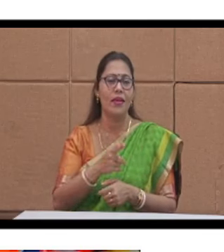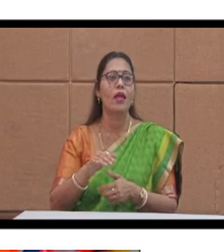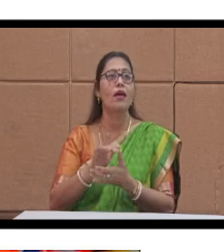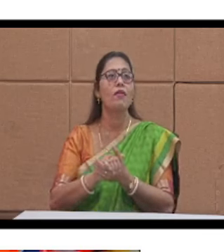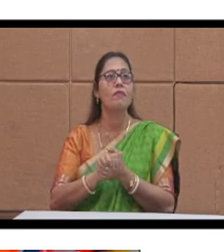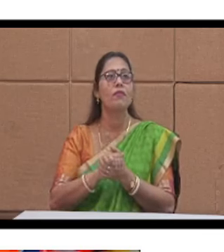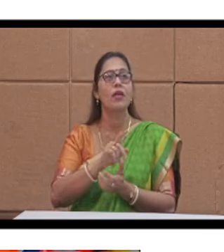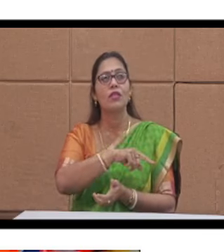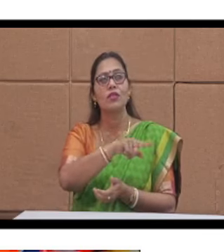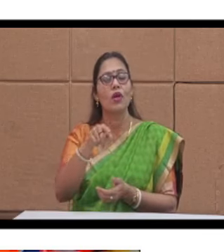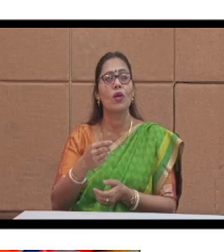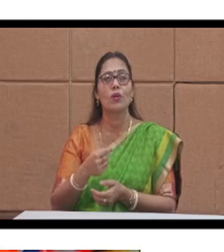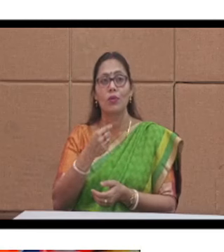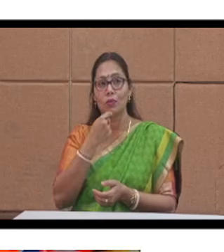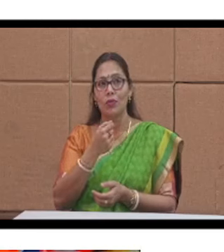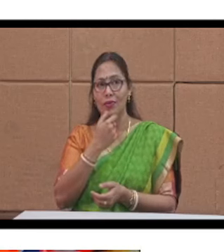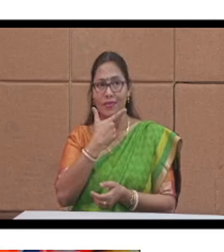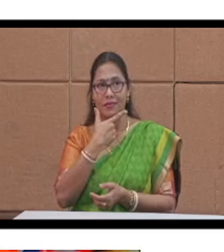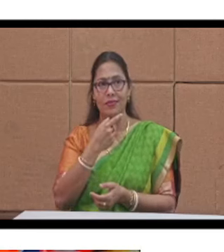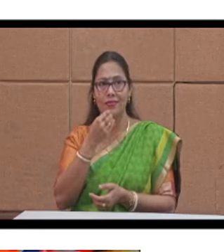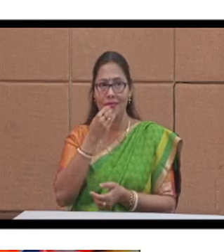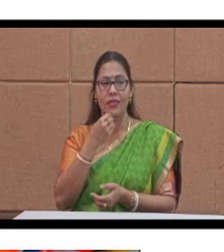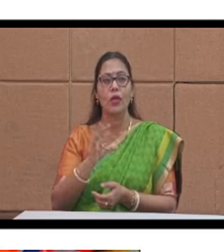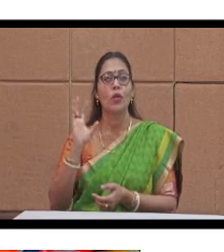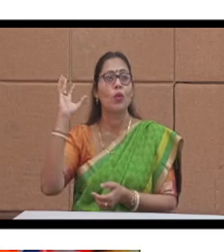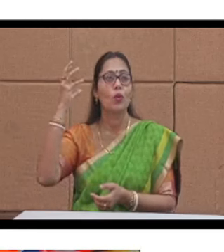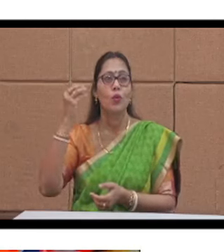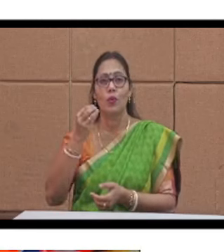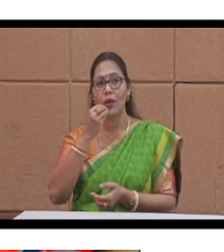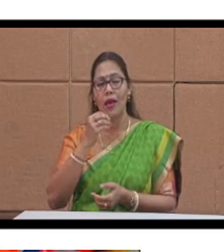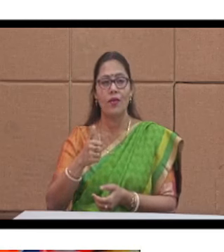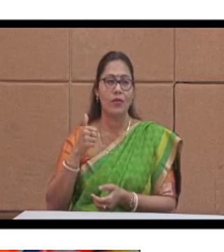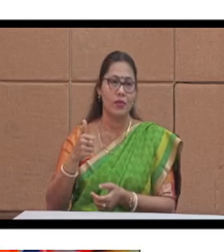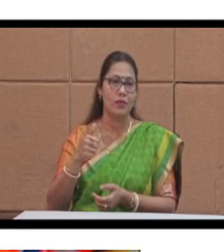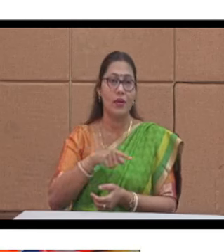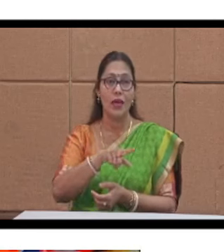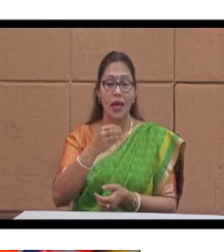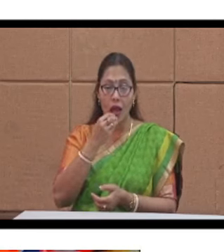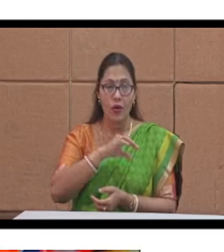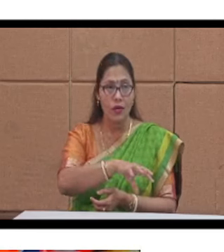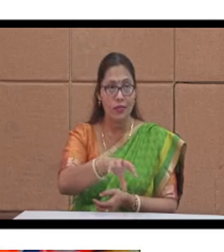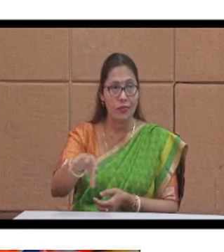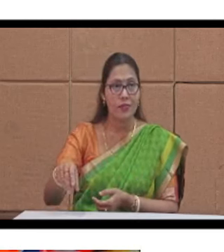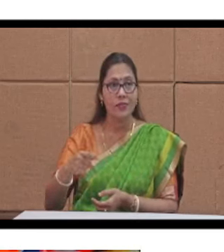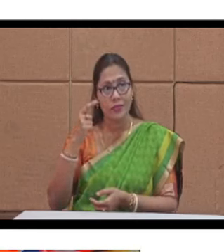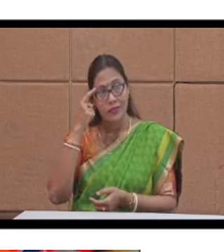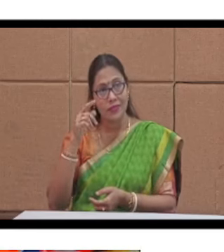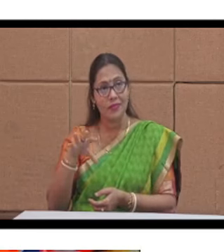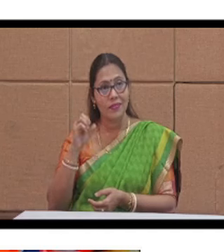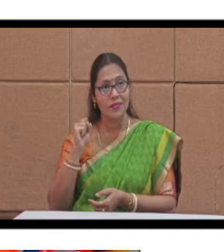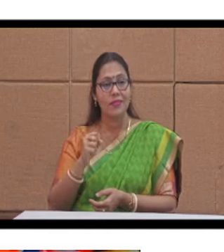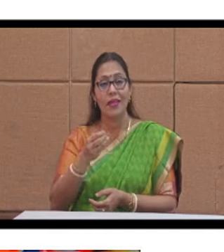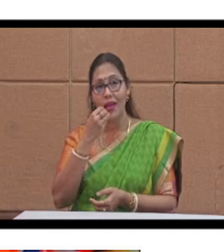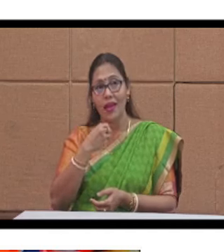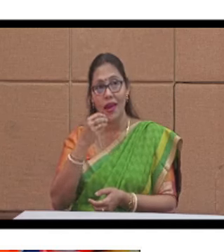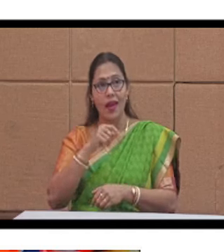বন্ধুরা দেখো মুখে কি হাসি দুপুরের খাবার দেখে এত সুন্দর খাবার অনেকক্ষণ